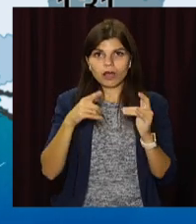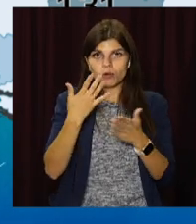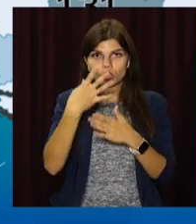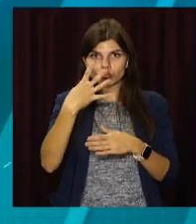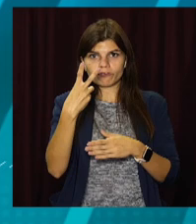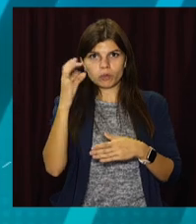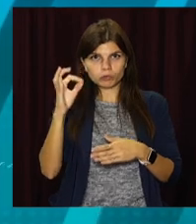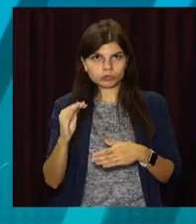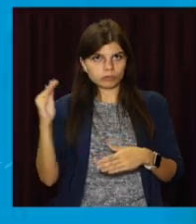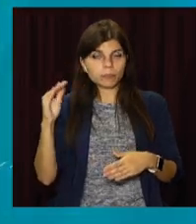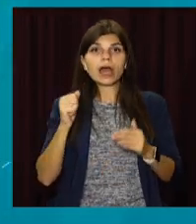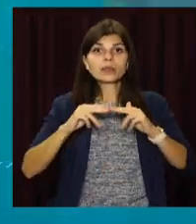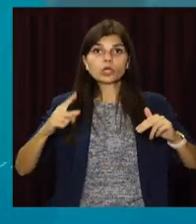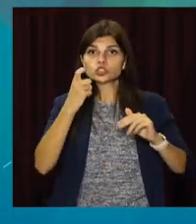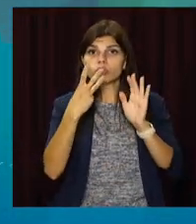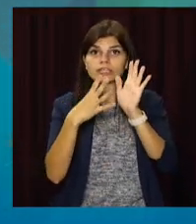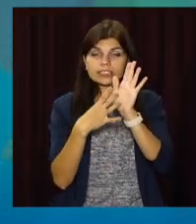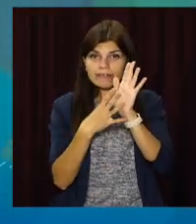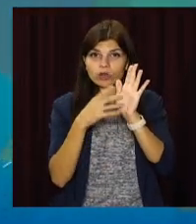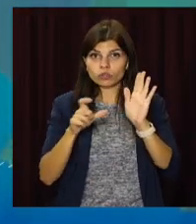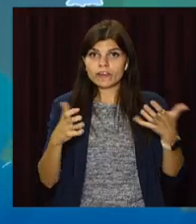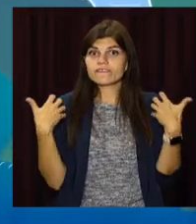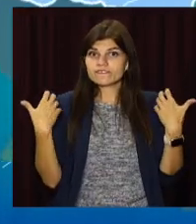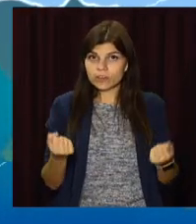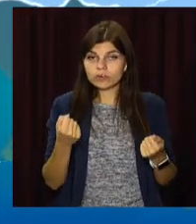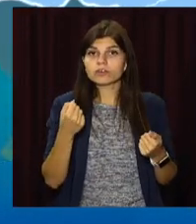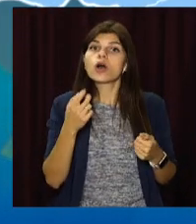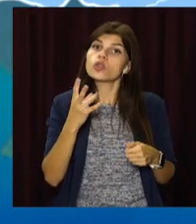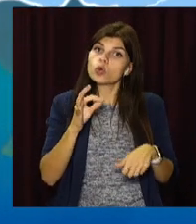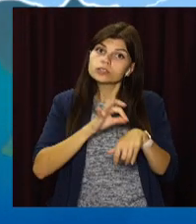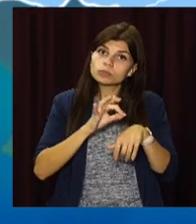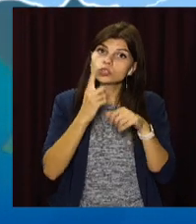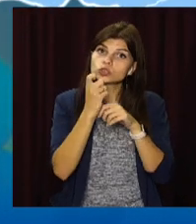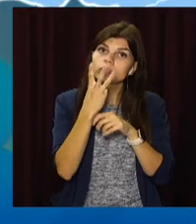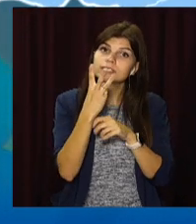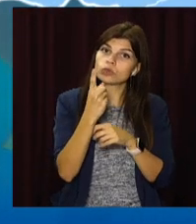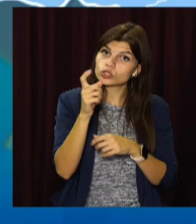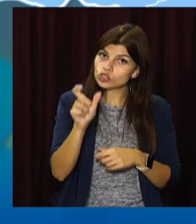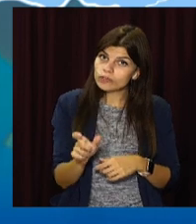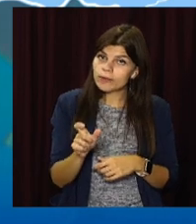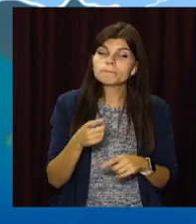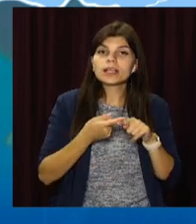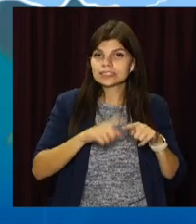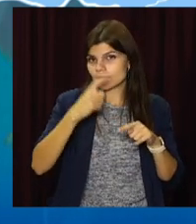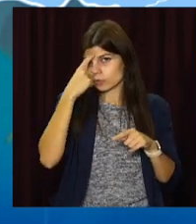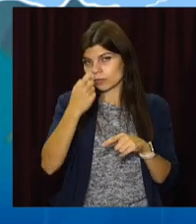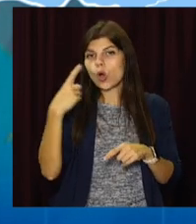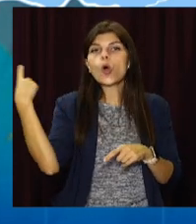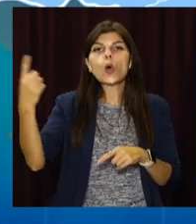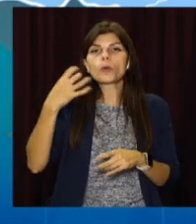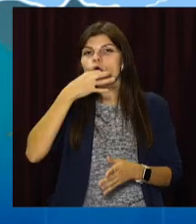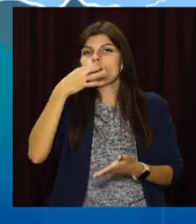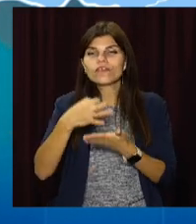Дніпропетровщині 139 мешканців подолали ковід, водночас занедужила 131 людина. Про це повідомили в